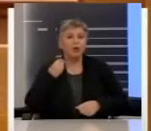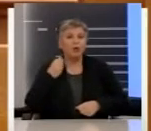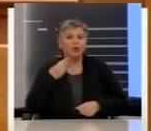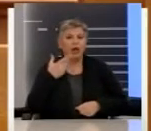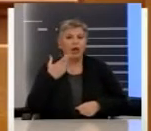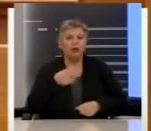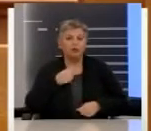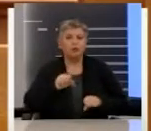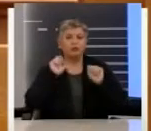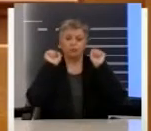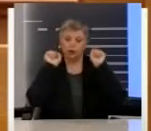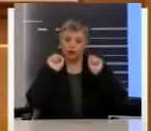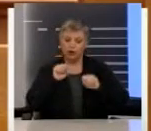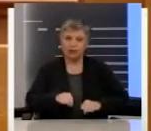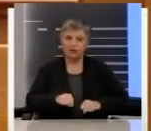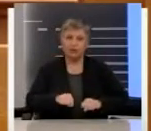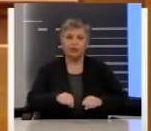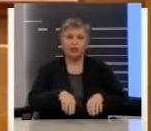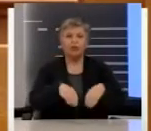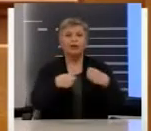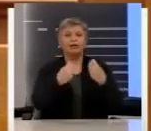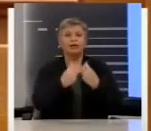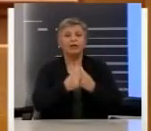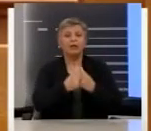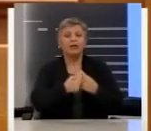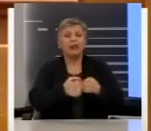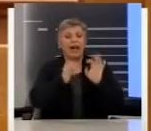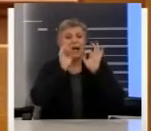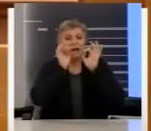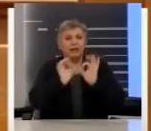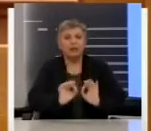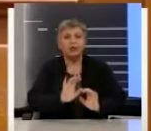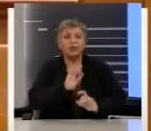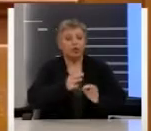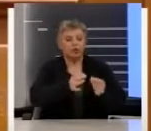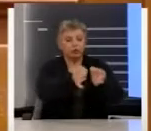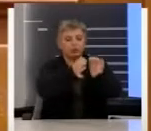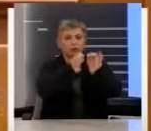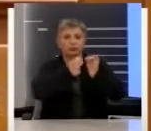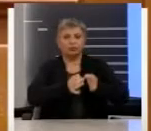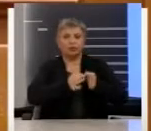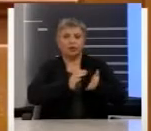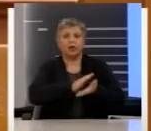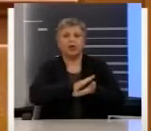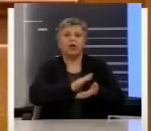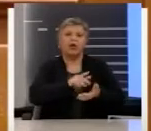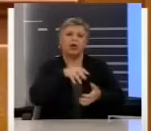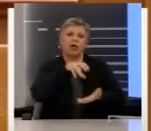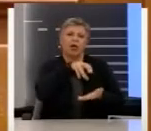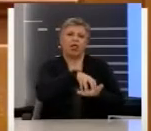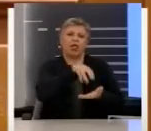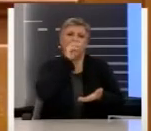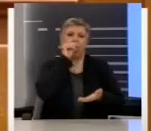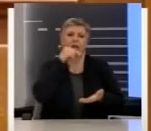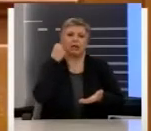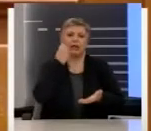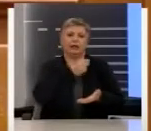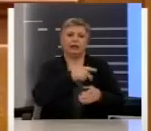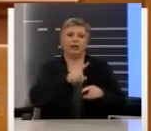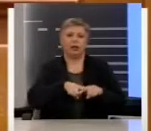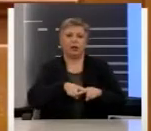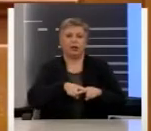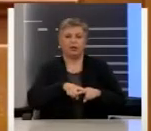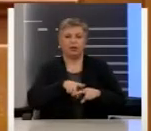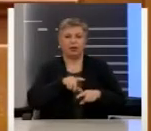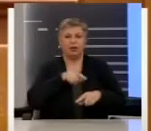την ανακοίνωση της ιεραρχίας της Εκκλησίας της Ελλάδας. Εμένα με